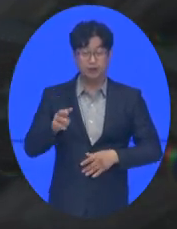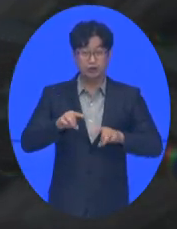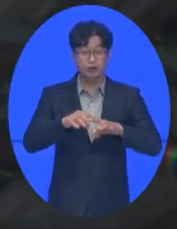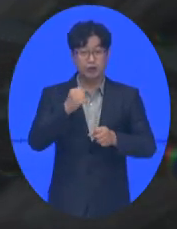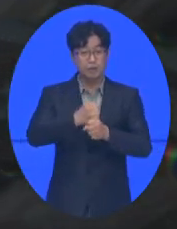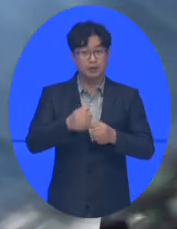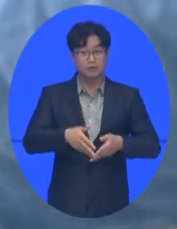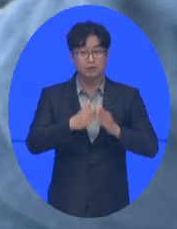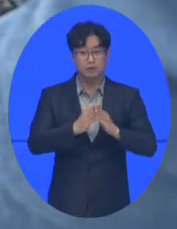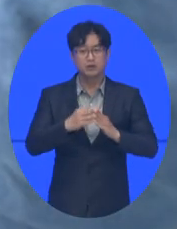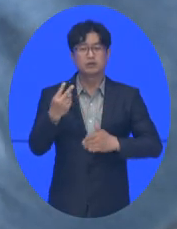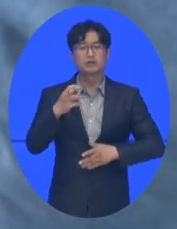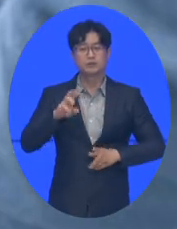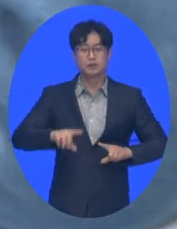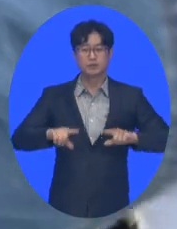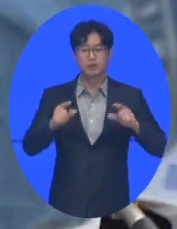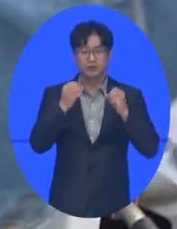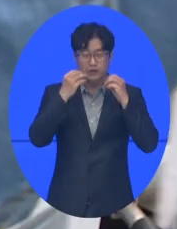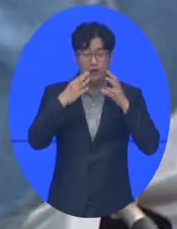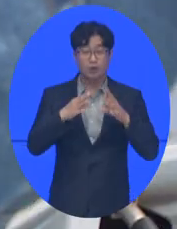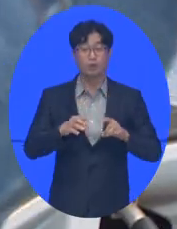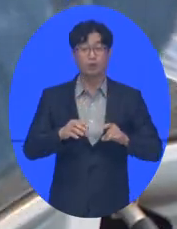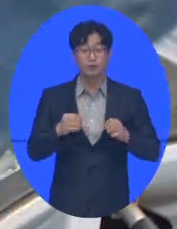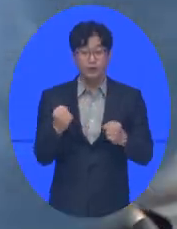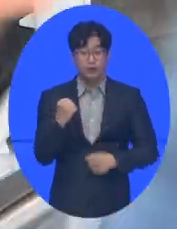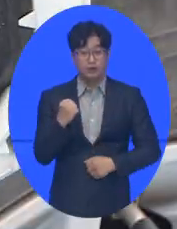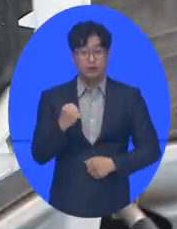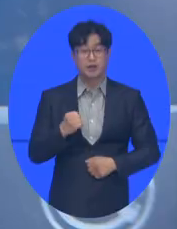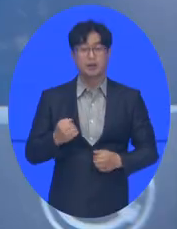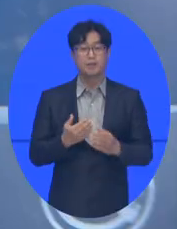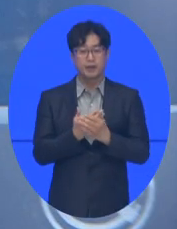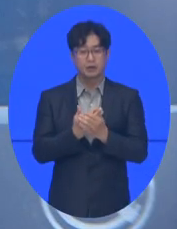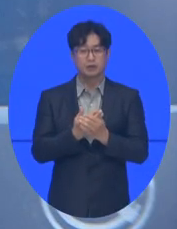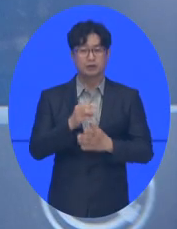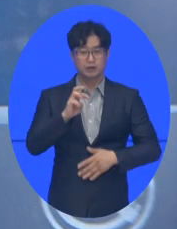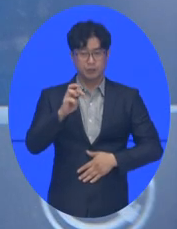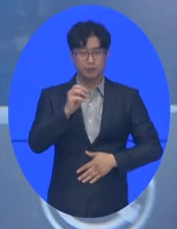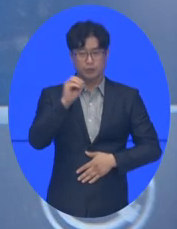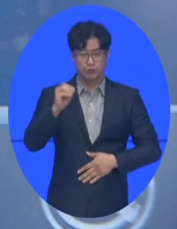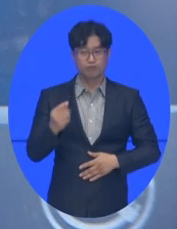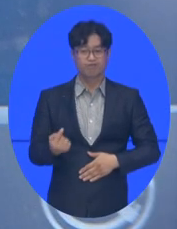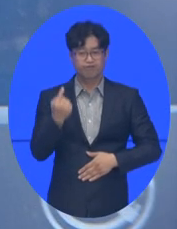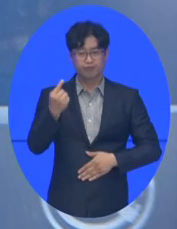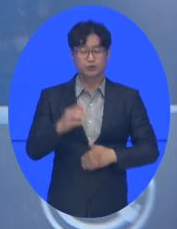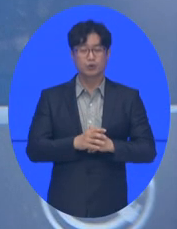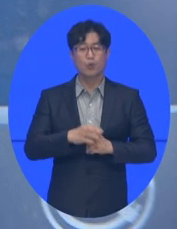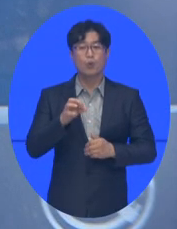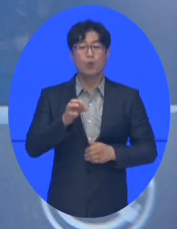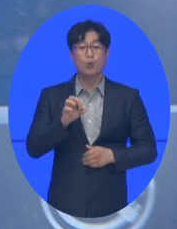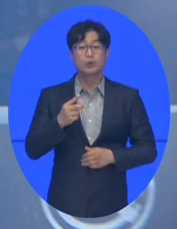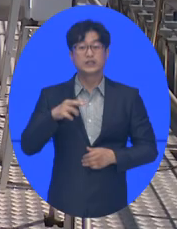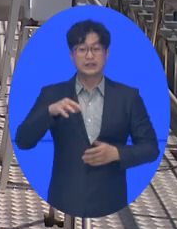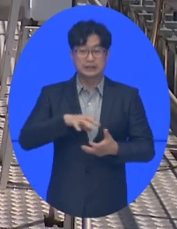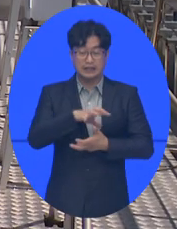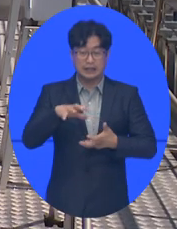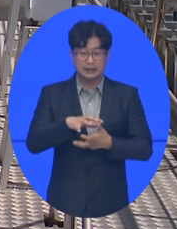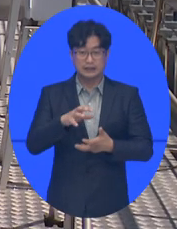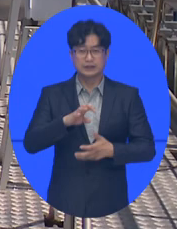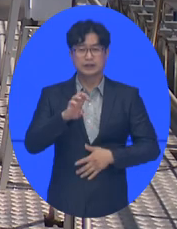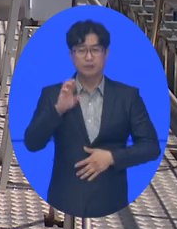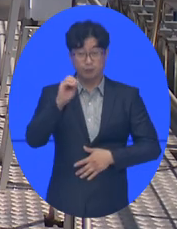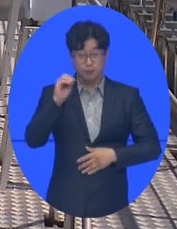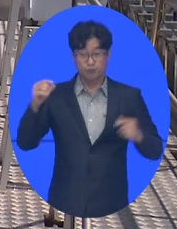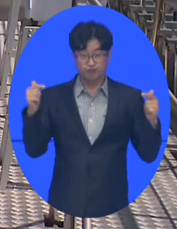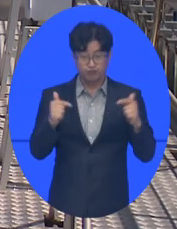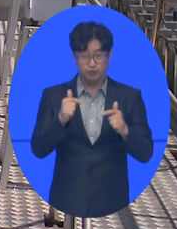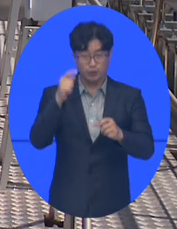확충해 2030년 신재생에너지 발전 비중을 30%까지 높이고 온실가스 배출량은 40% 감축하는 것이